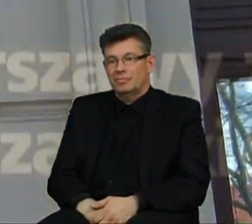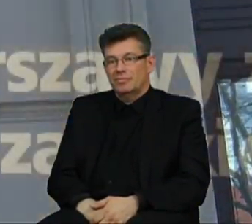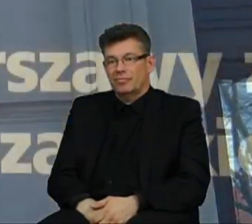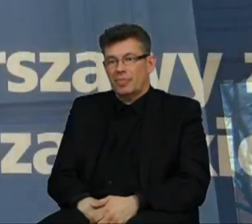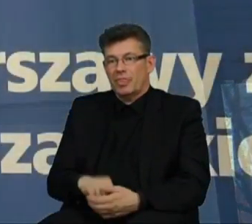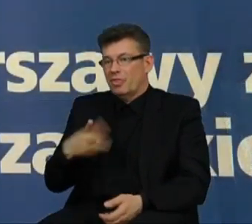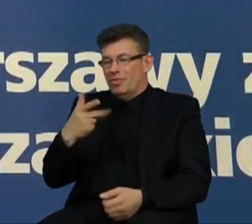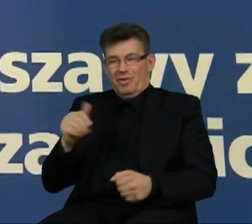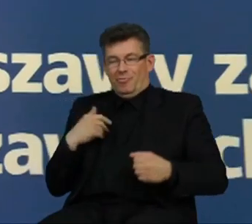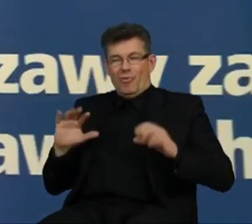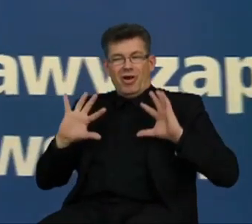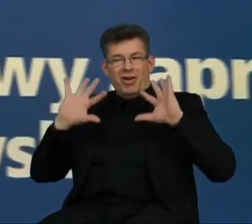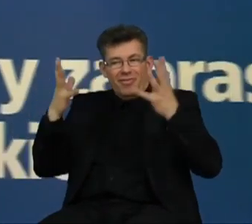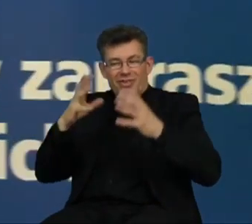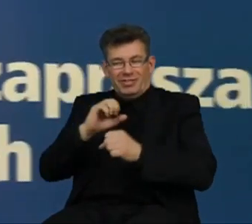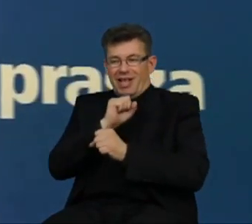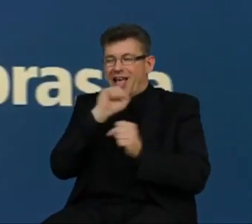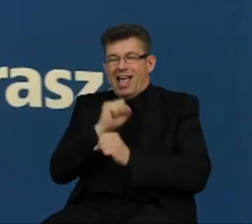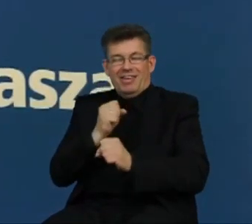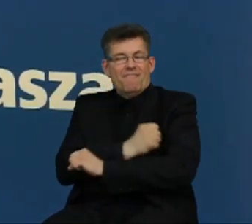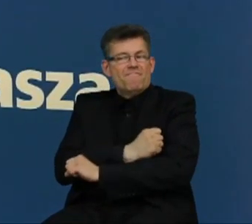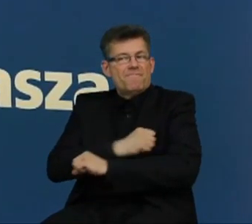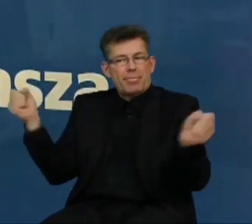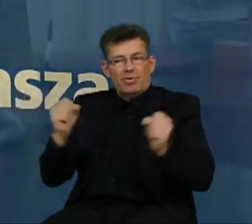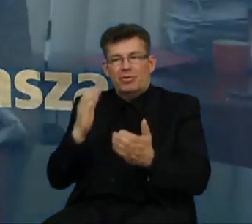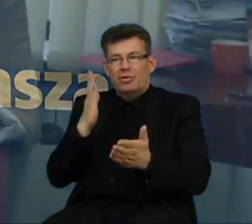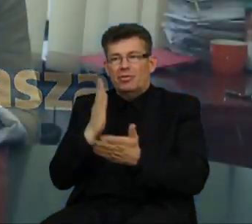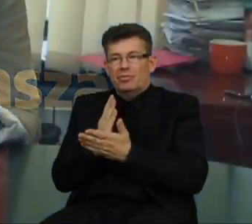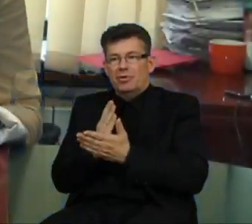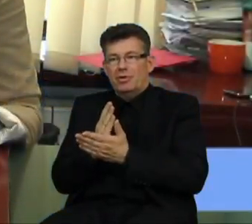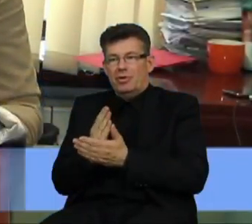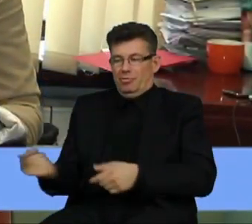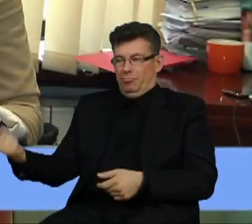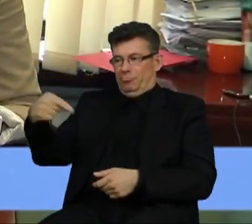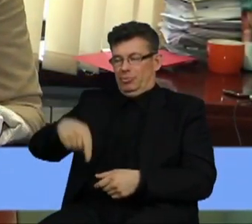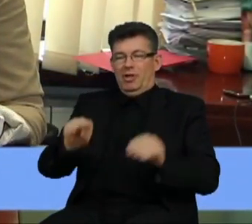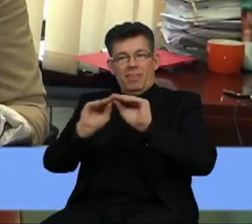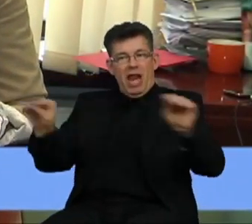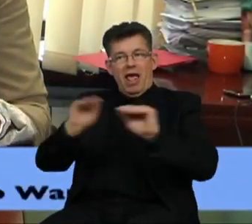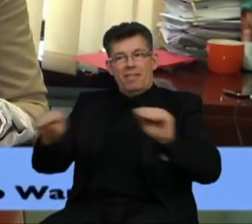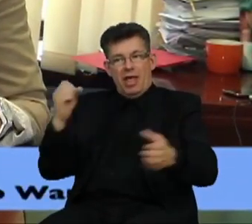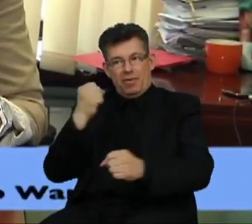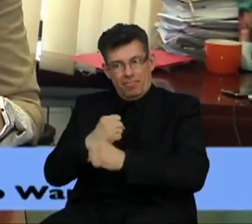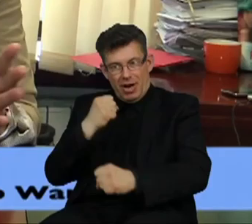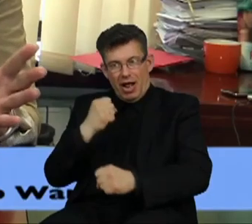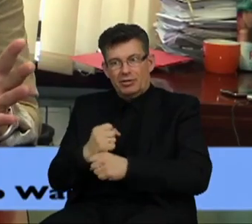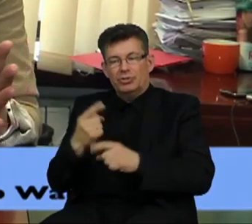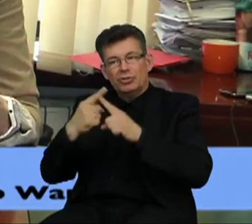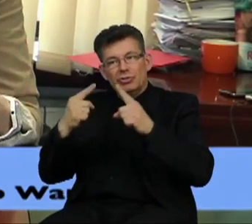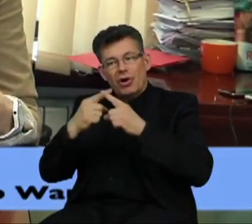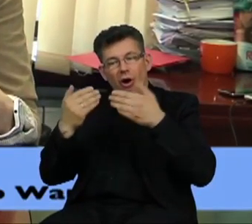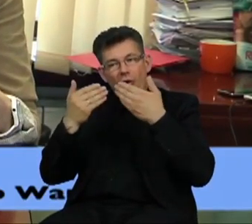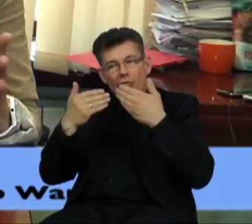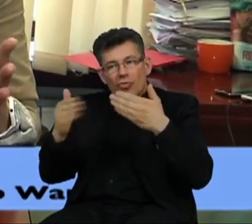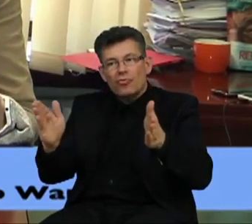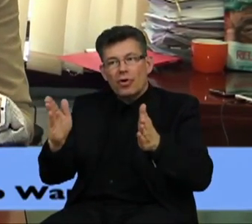To nie była żadna rewolucja, ani żaden wielki wybuch, tylko pojawił się trener pracy, który trochę otworzył